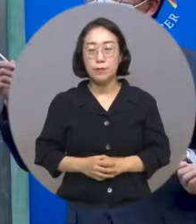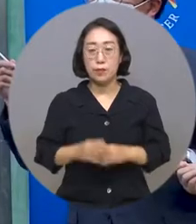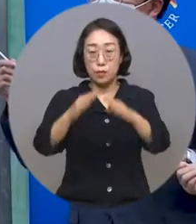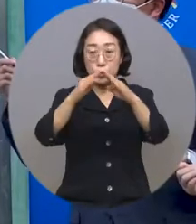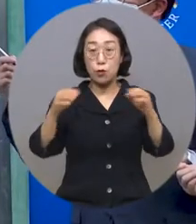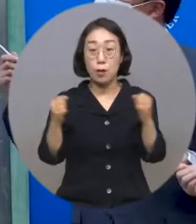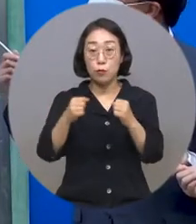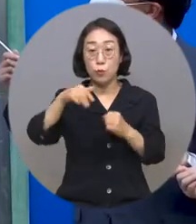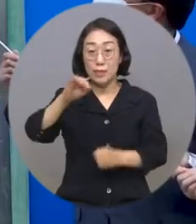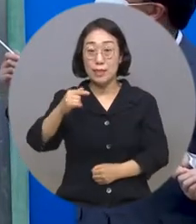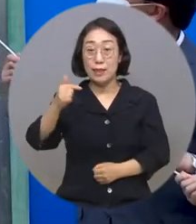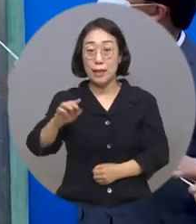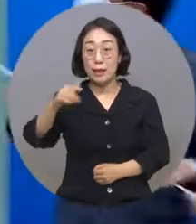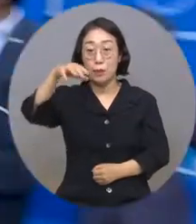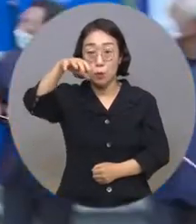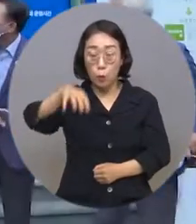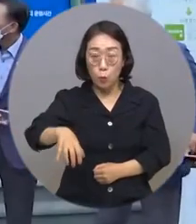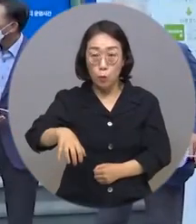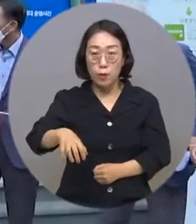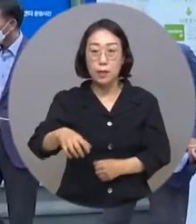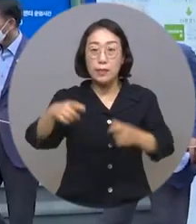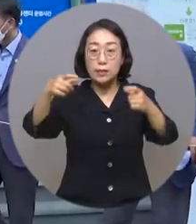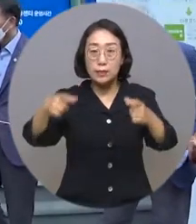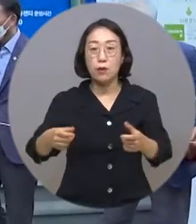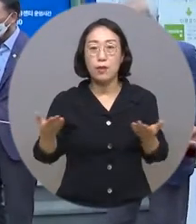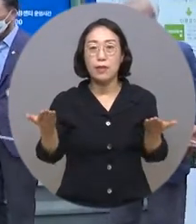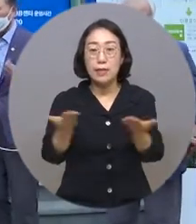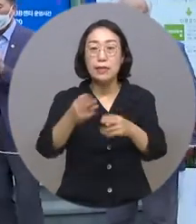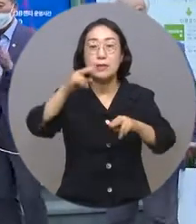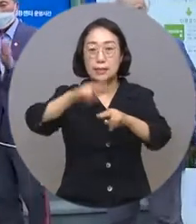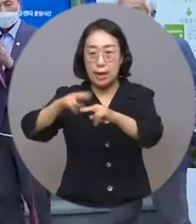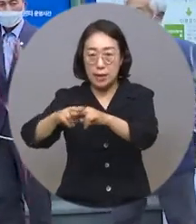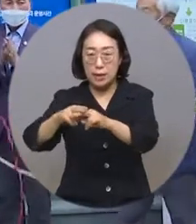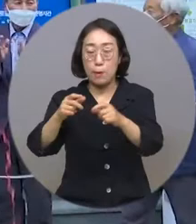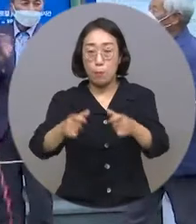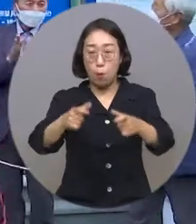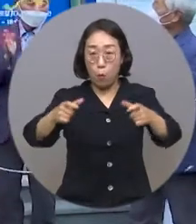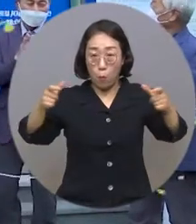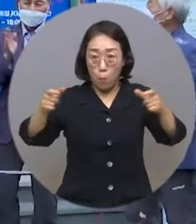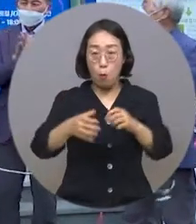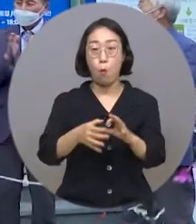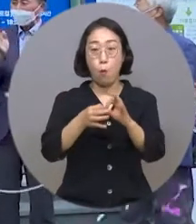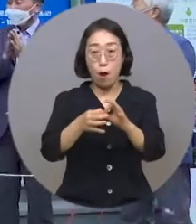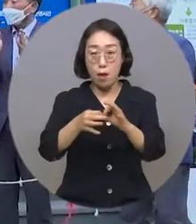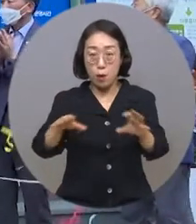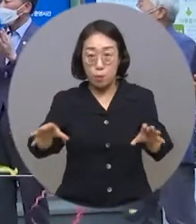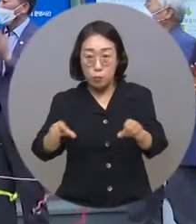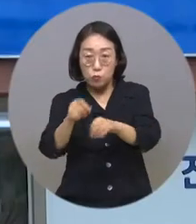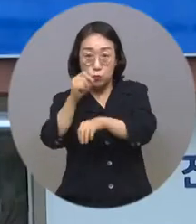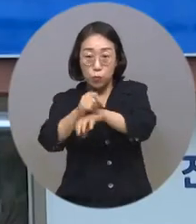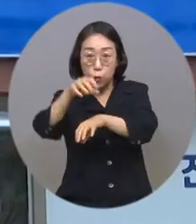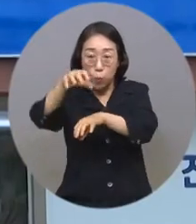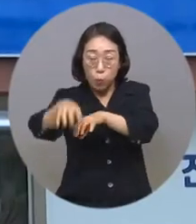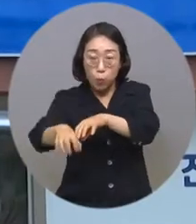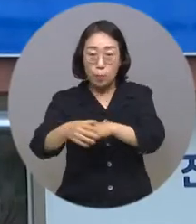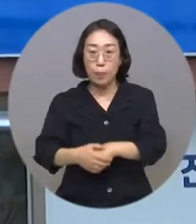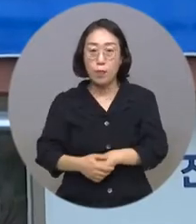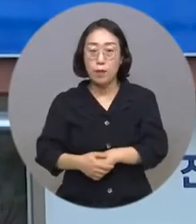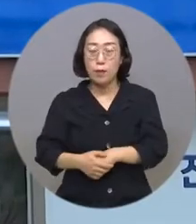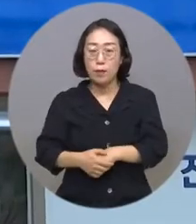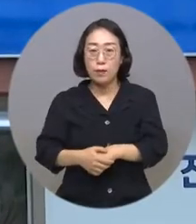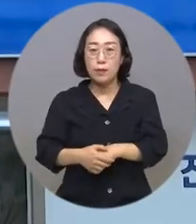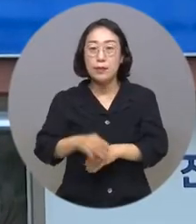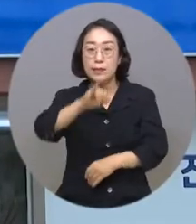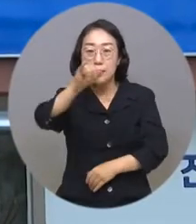전라북도 진안군에서는 지역 일자리를 창출하고 관내 고용 관련 업무를 원스톱으로 진행하는 진안군 로컬